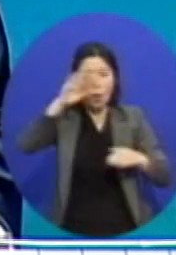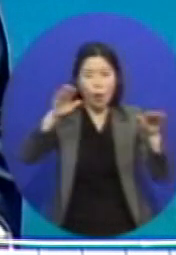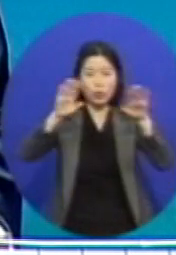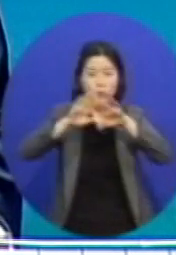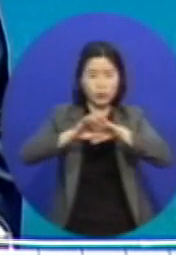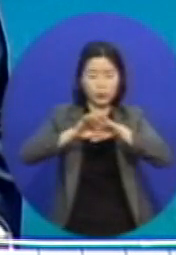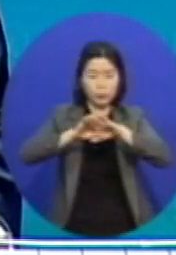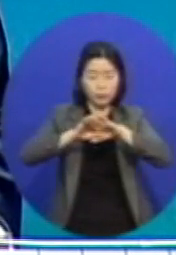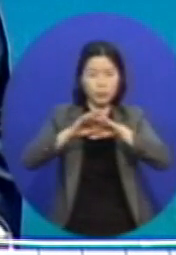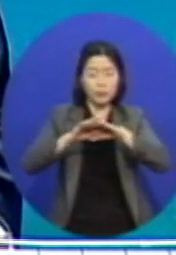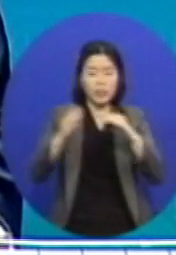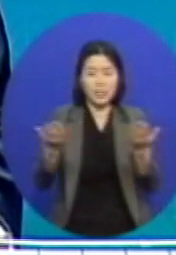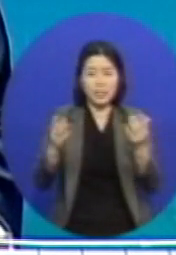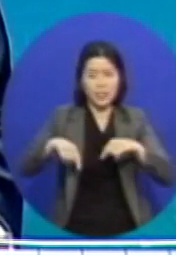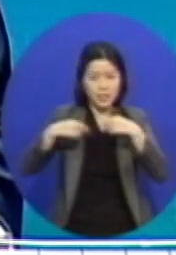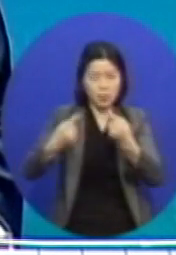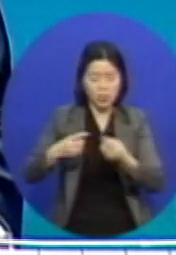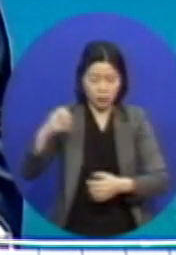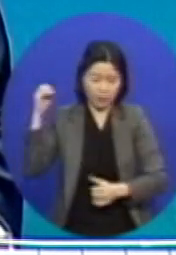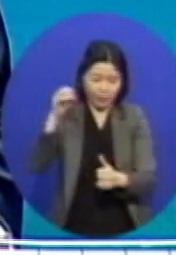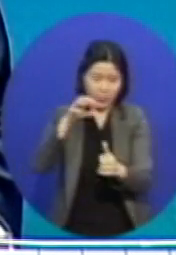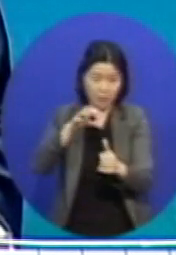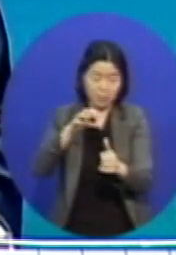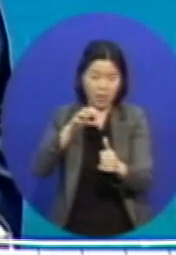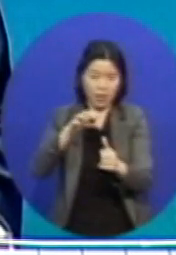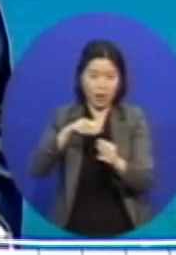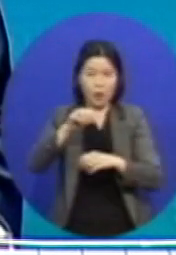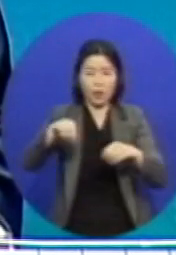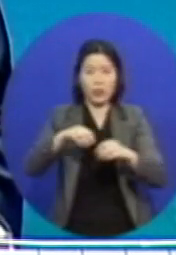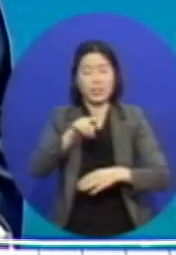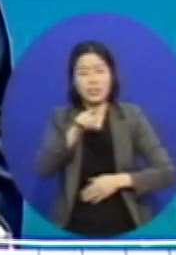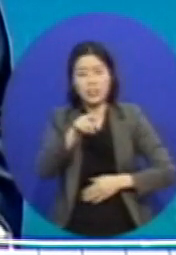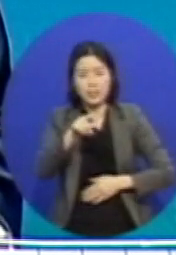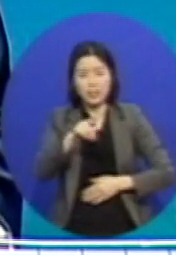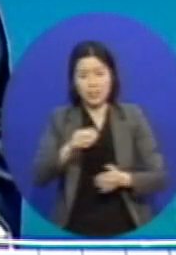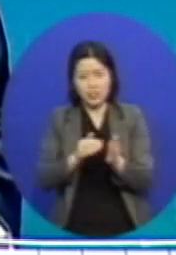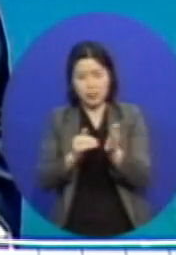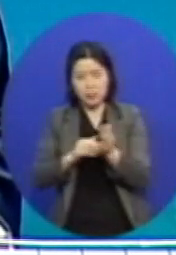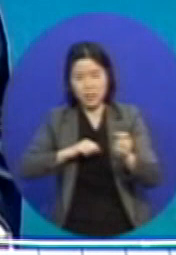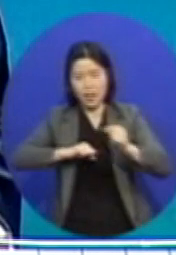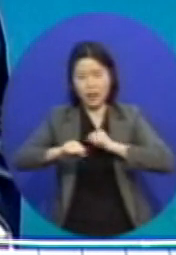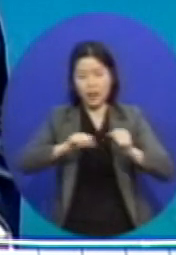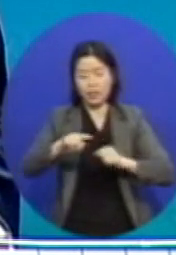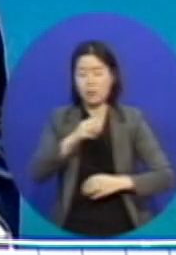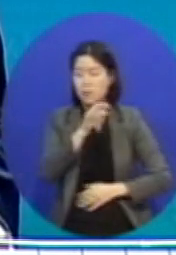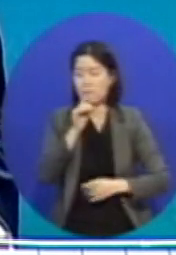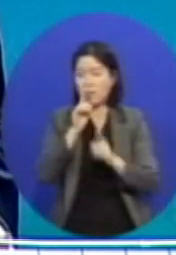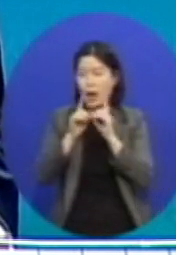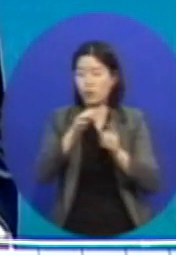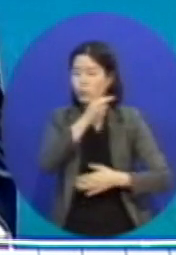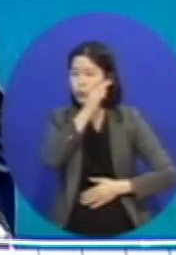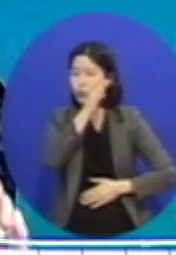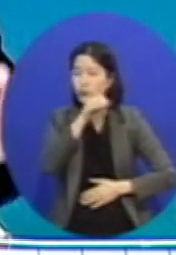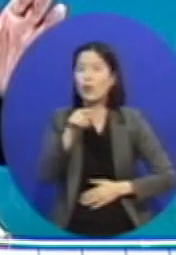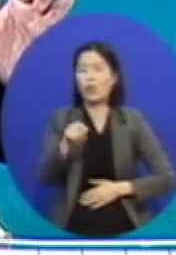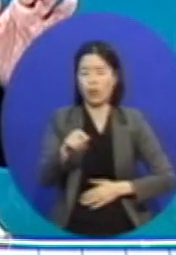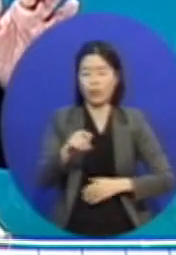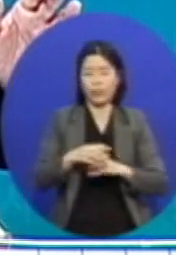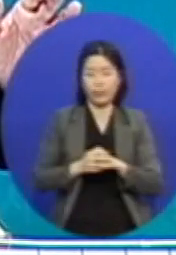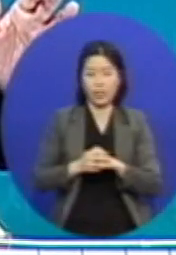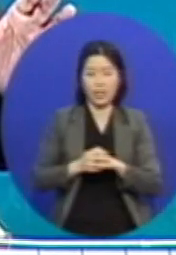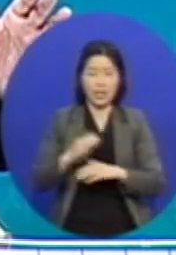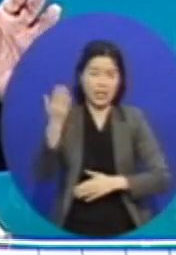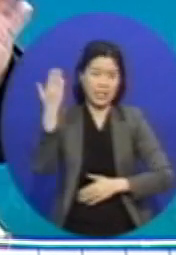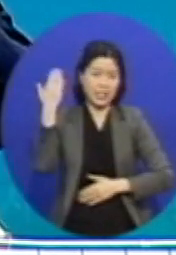도리어 책망 하라 그들이 은밀히 행하는 것들은 말하기도 부끄러운 것들이라 지난 한 주간